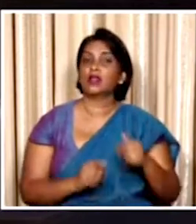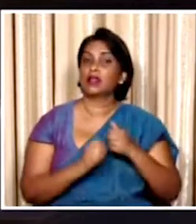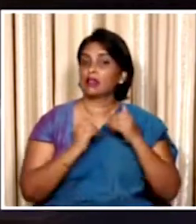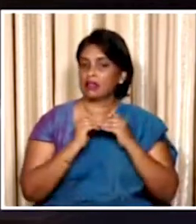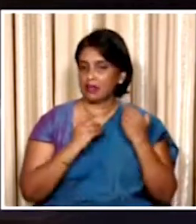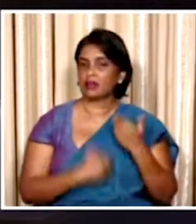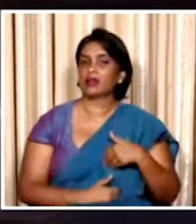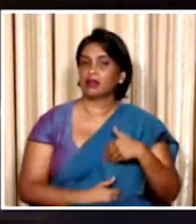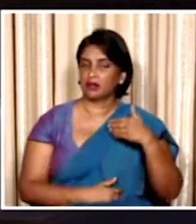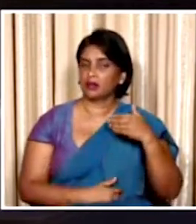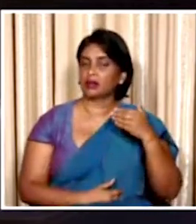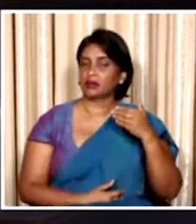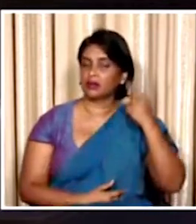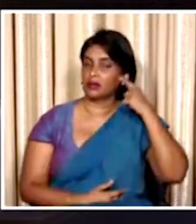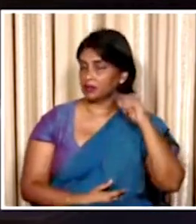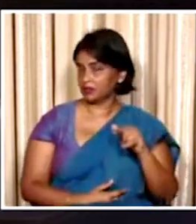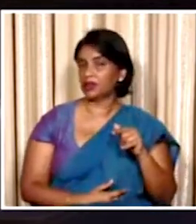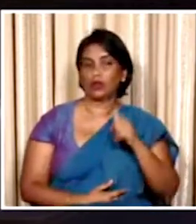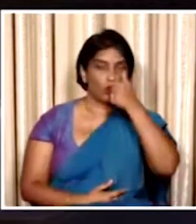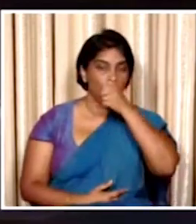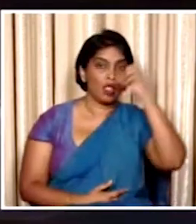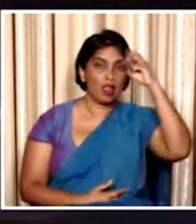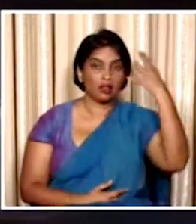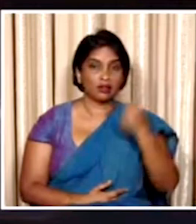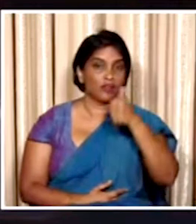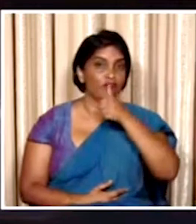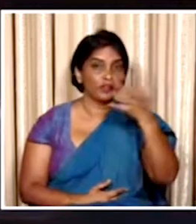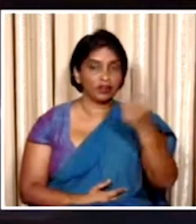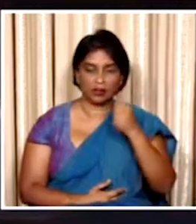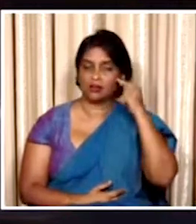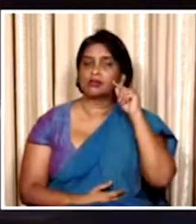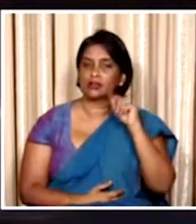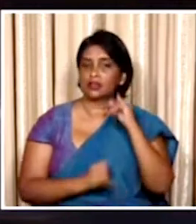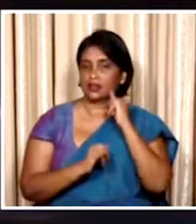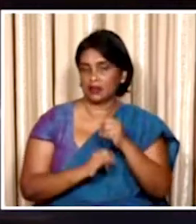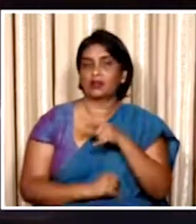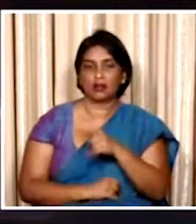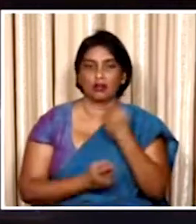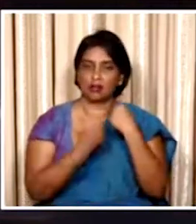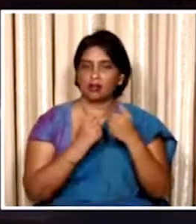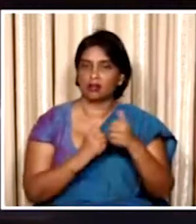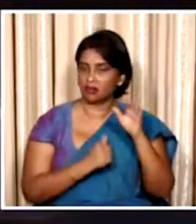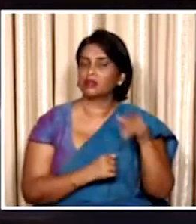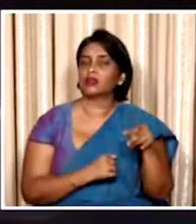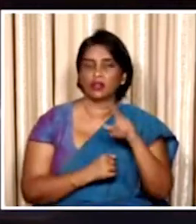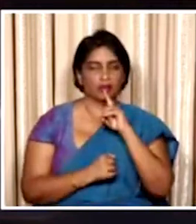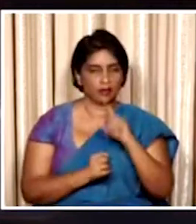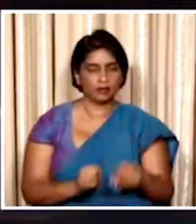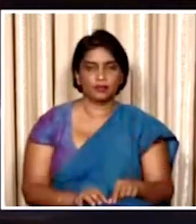නිසා මෙතන අර හොරට ලයික් ගත්තයි වතුර ගත්තයි කියන එක පිළිබඳ චෝදනාවක් තියෙනවා. ඒ ගැන පරීක්ෂණයක් තියෙනවා කියලා මේ